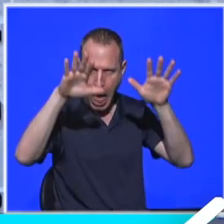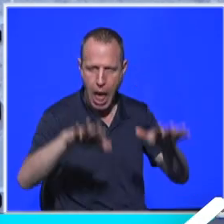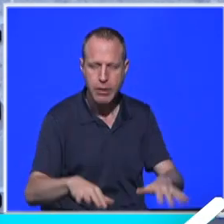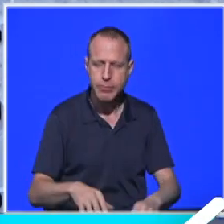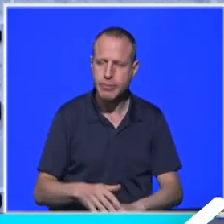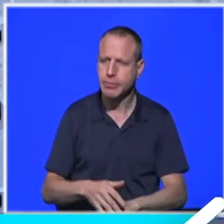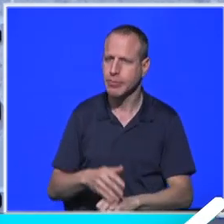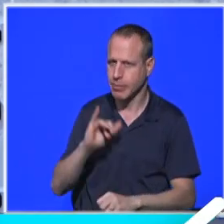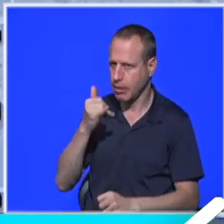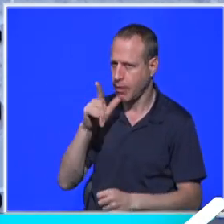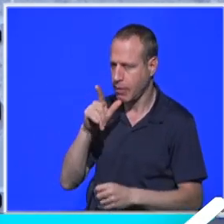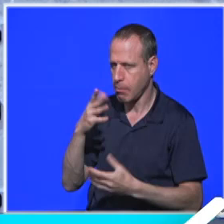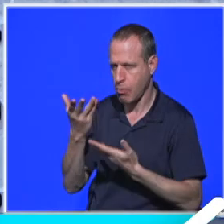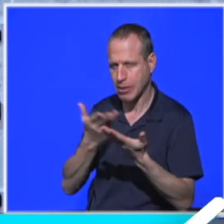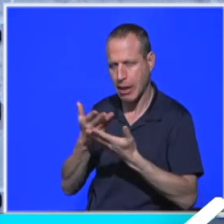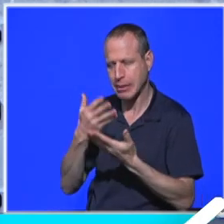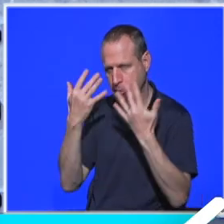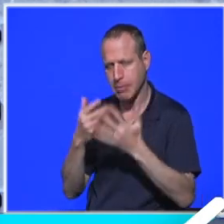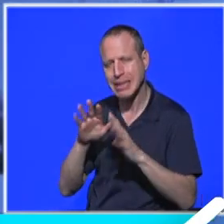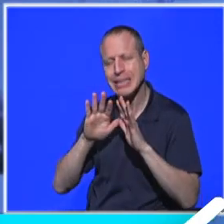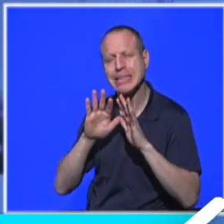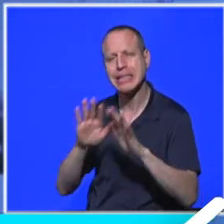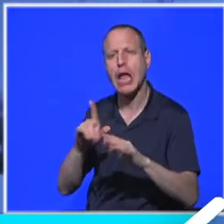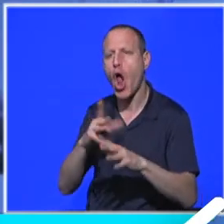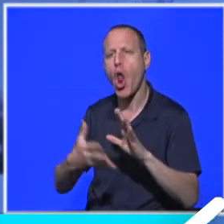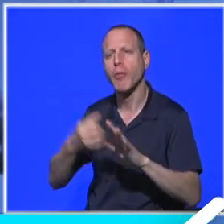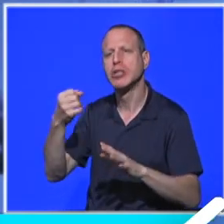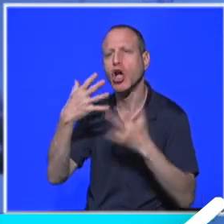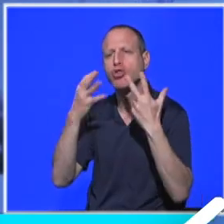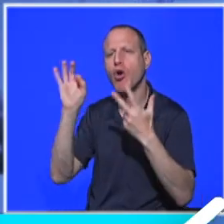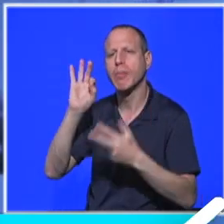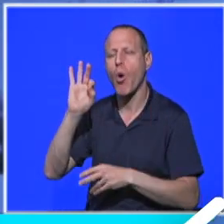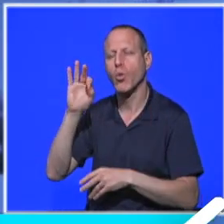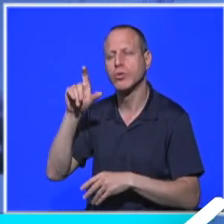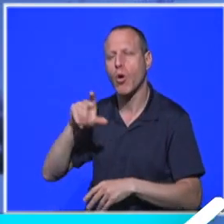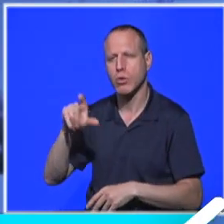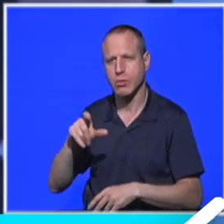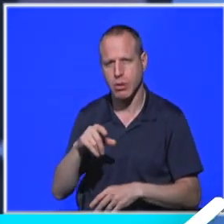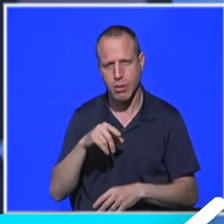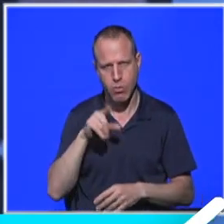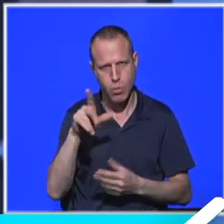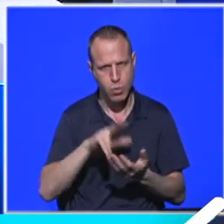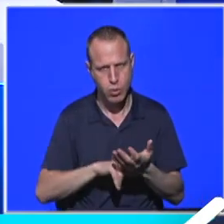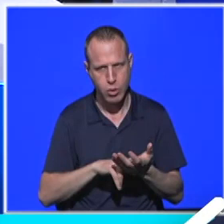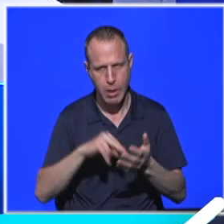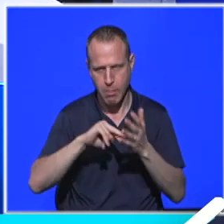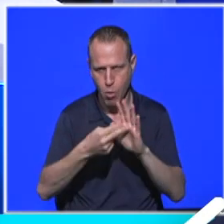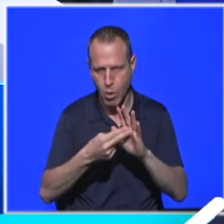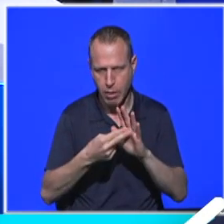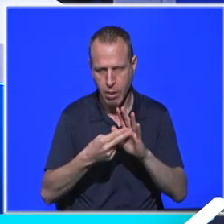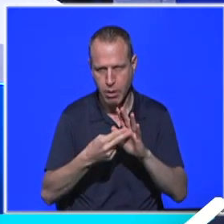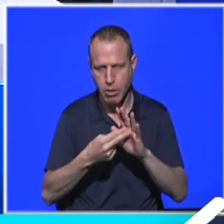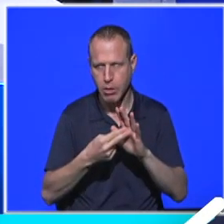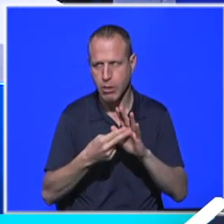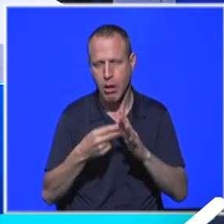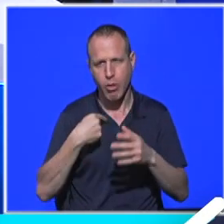אבל בוא נתייחס למספרים. אבל... שנאה לא מוציאה 80% מהאוכלוסייה להצביע. ואני אדם שחקו צודק. הפוליטיקאים ביושם לדעתי, אני